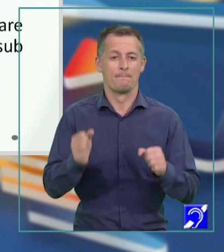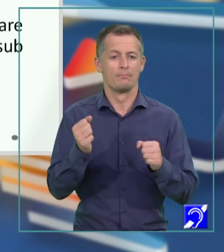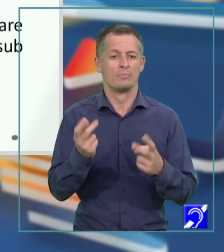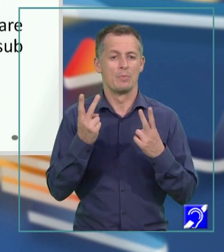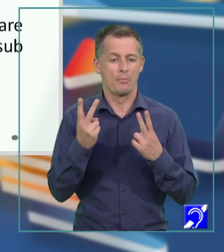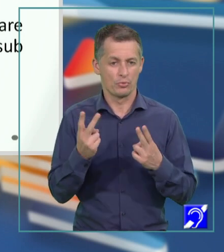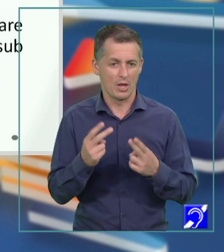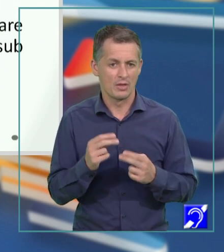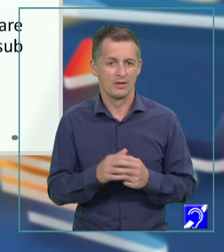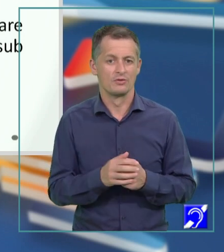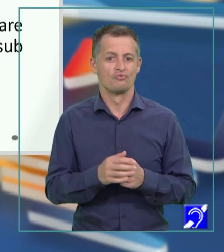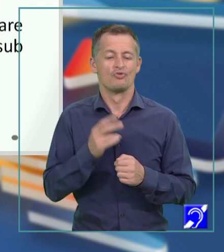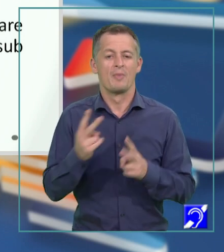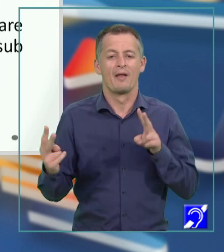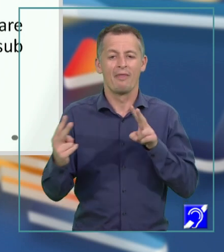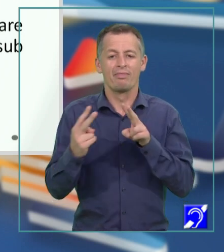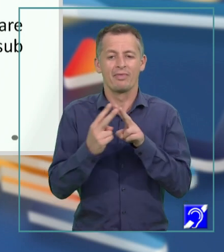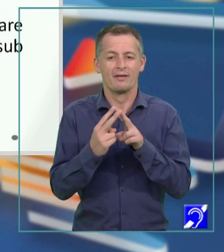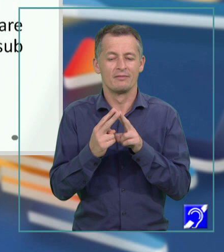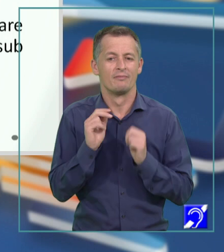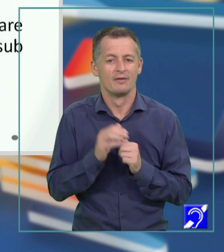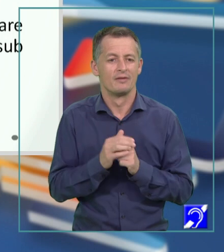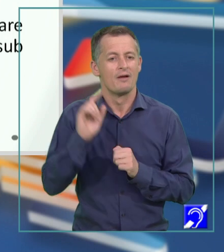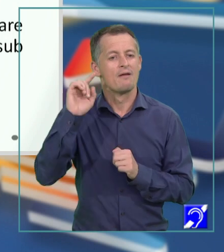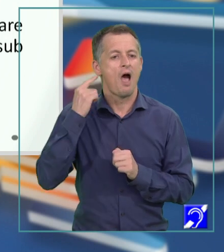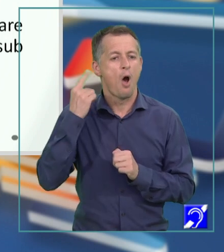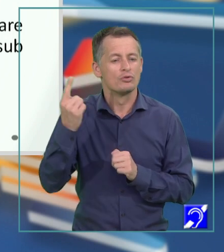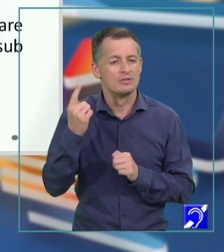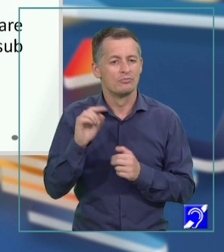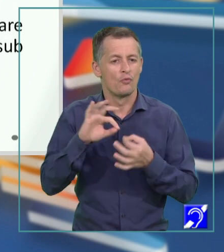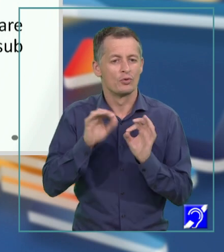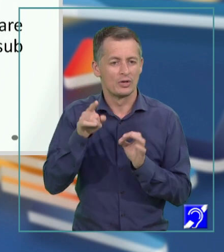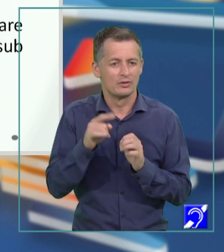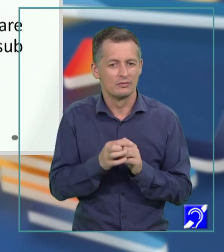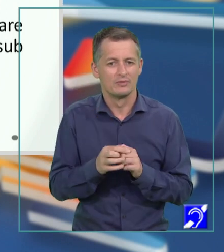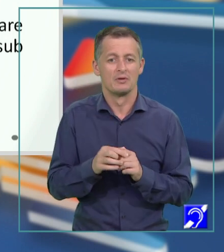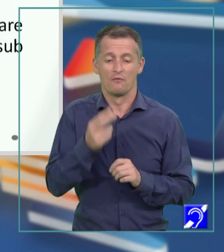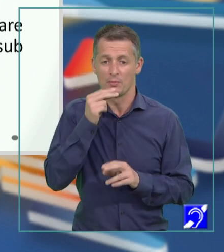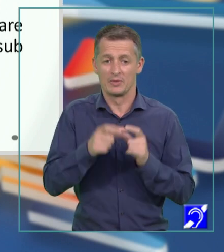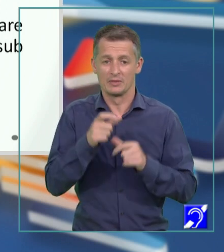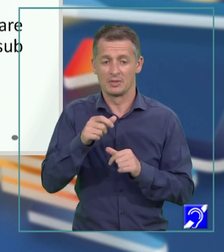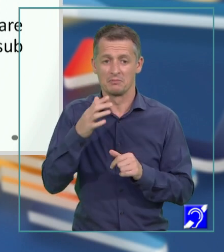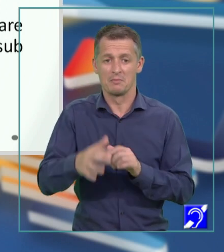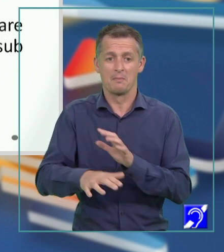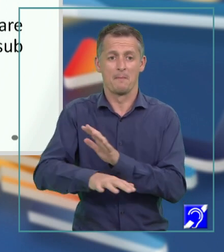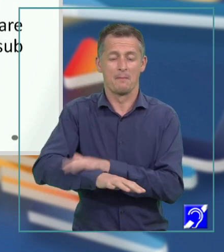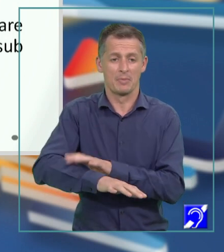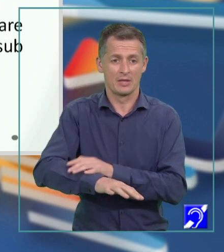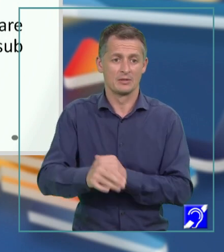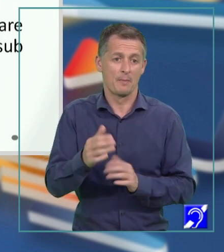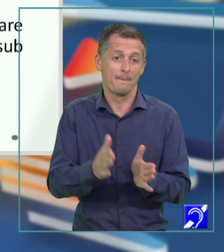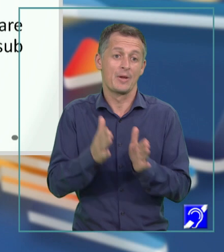întâlnit, primul la care ne gândim atunci când auzim cuvântul respectiv. În cazul lui braț, ați văzut, era partea corpului